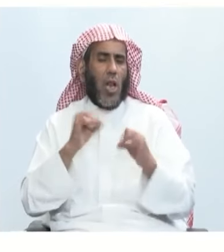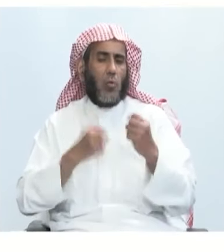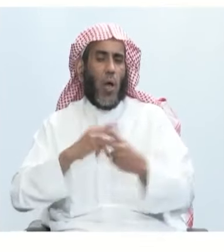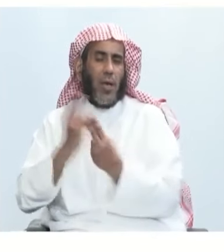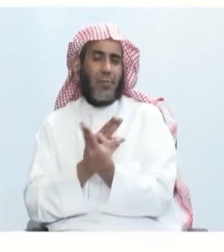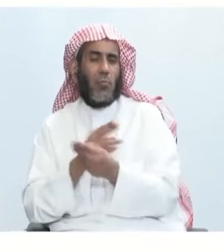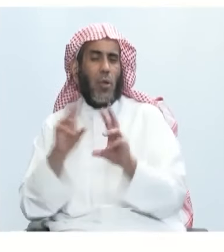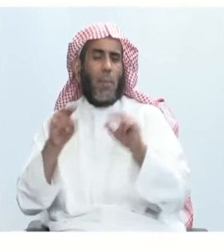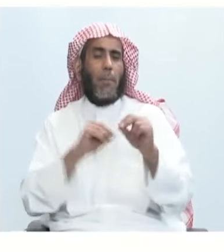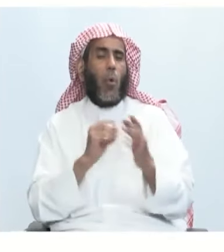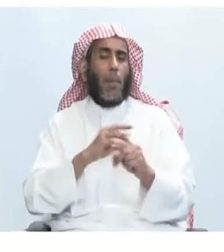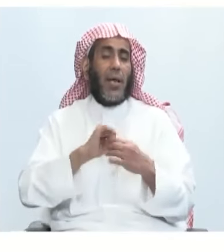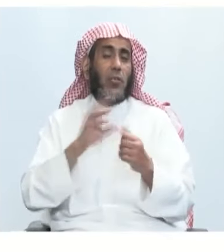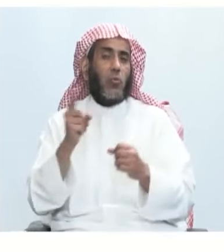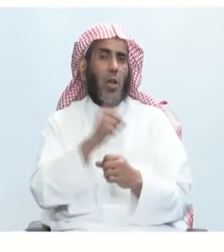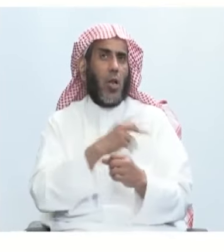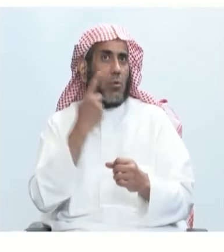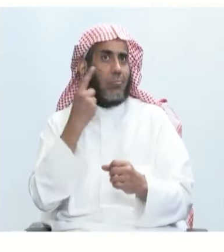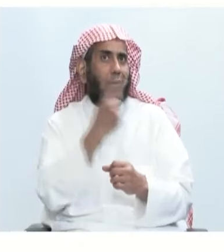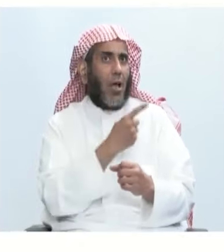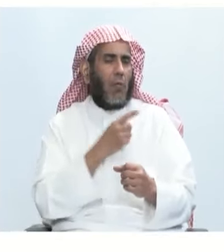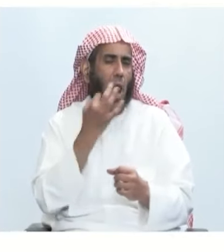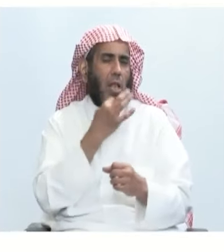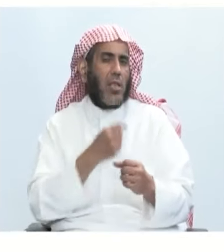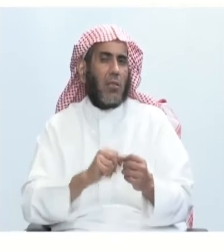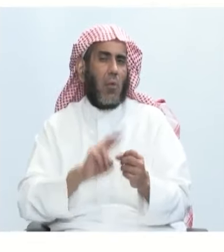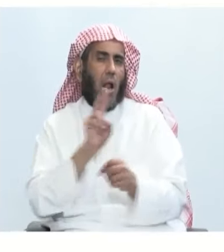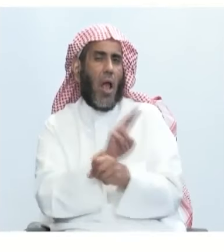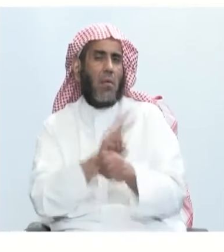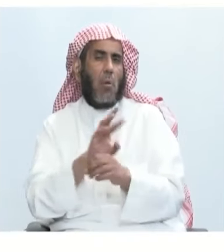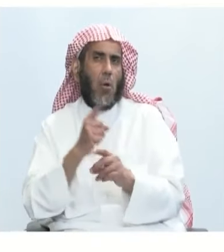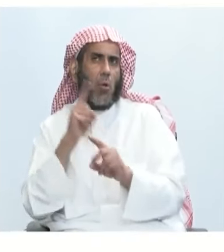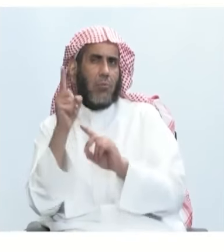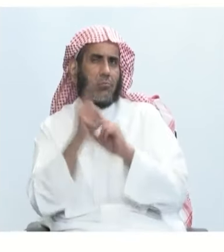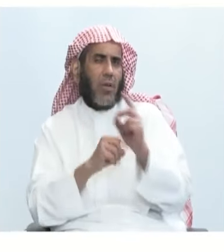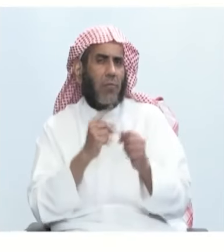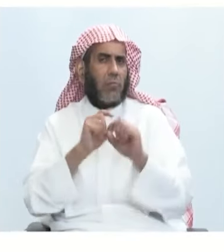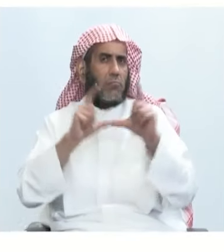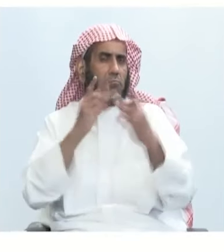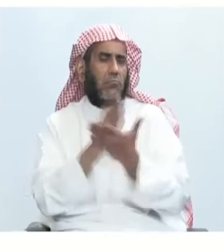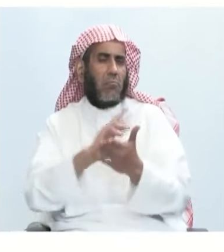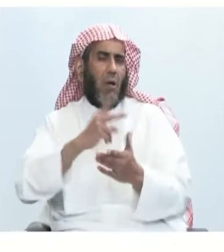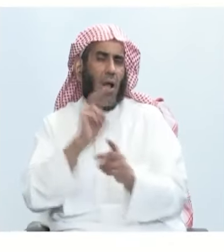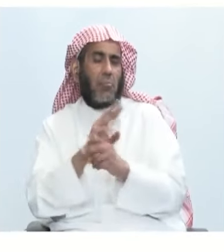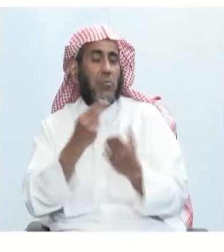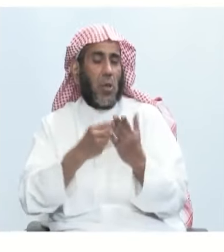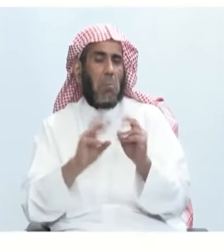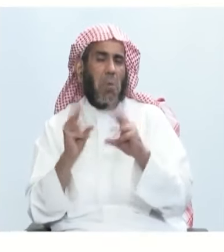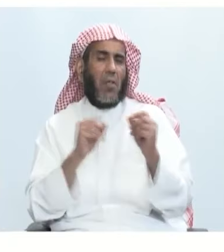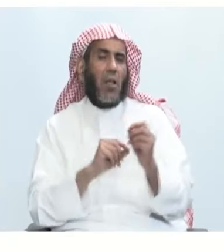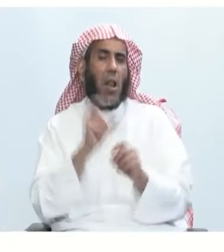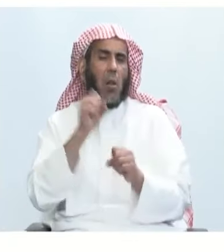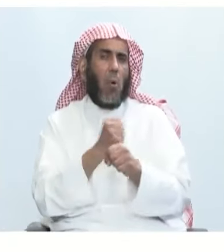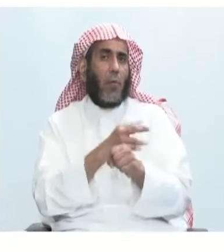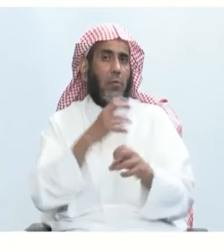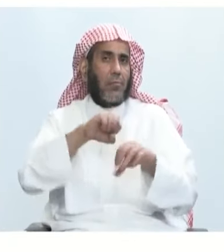وتمثيل ذلك وعلى بقيه الزملاء اكتشاف الحديث الكاذب مع بيان مؤشرات كذب الحديث او صدقه هنا سجل بعض المواقف